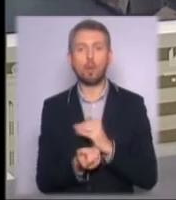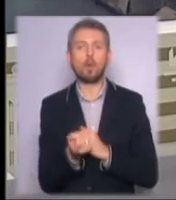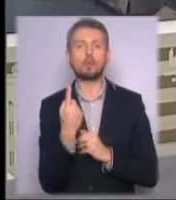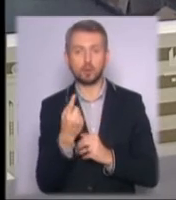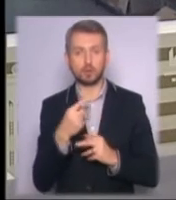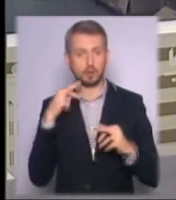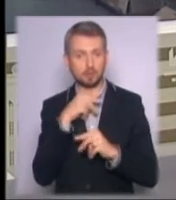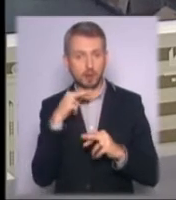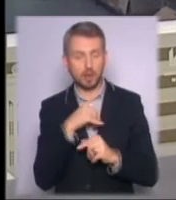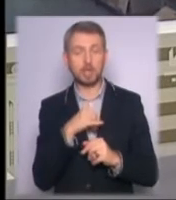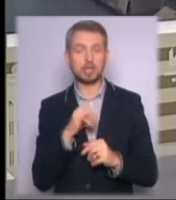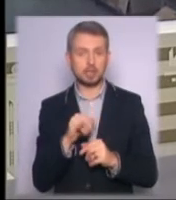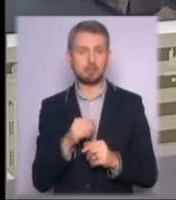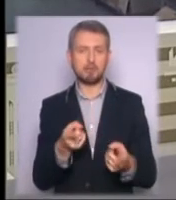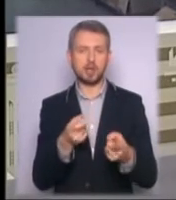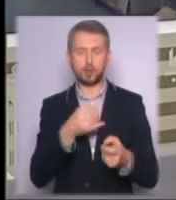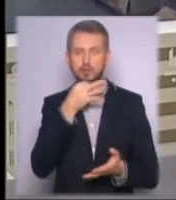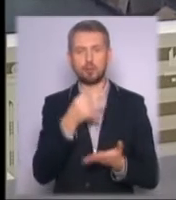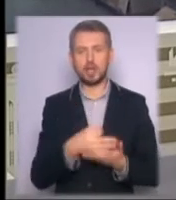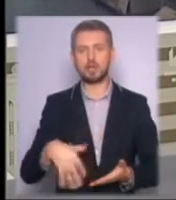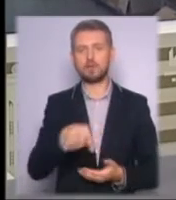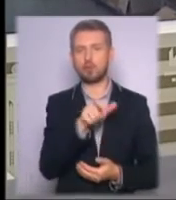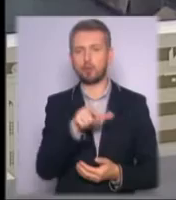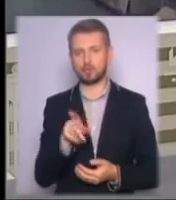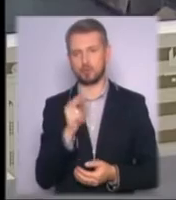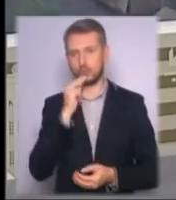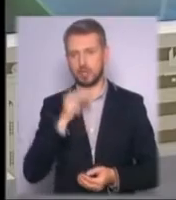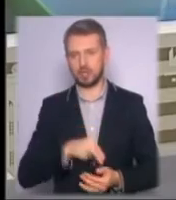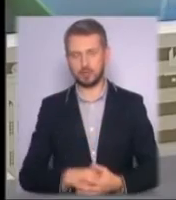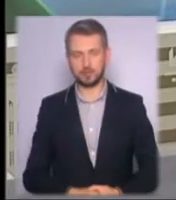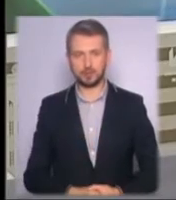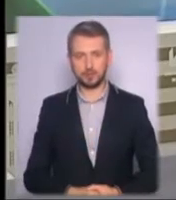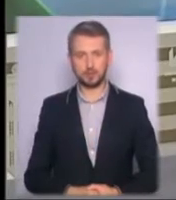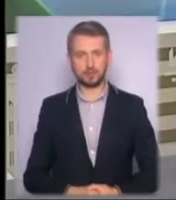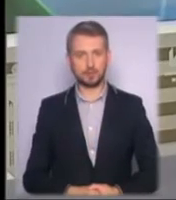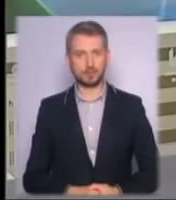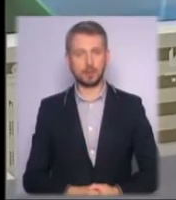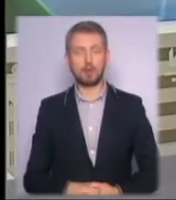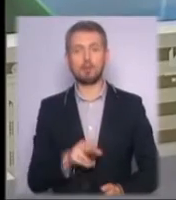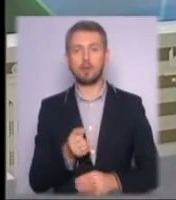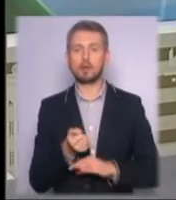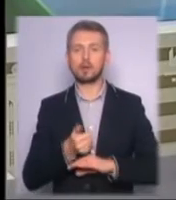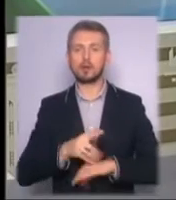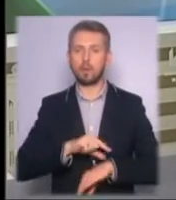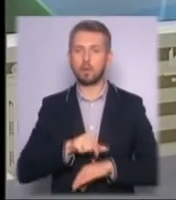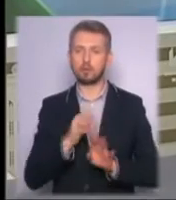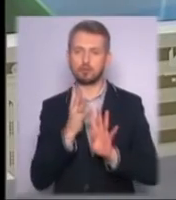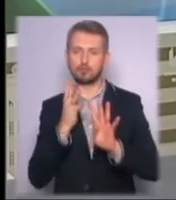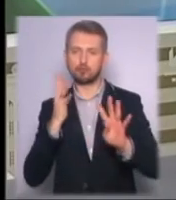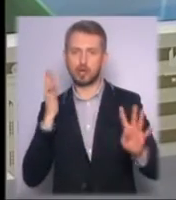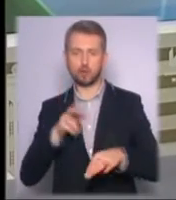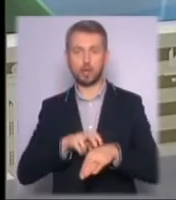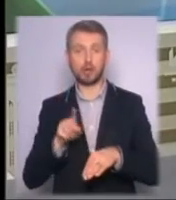до відповідальності всіх осіб, причетних до його реалізації в Україні. По кілька годин у черзі до лікаря, аби